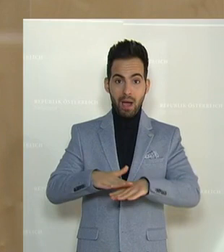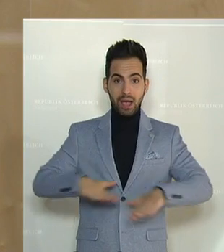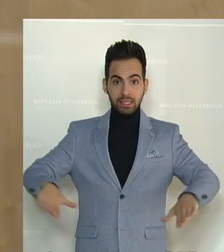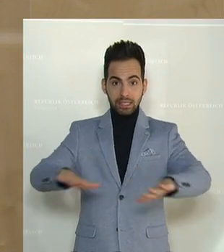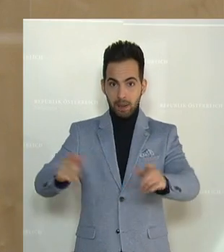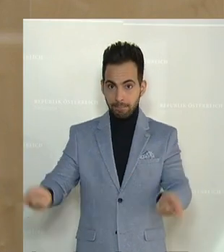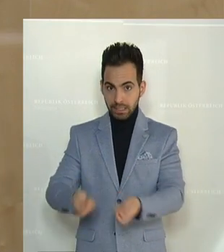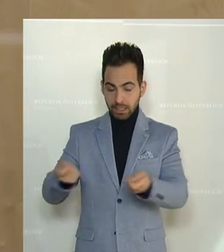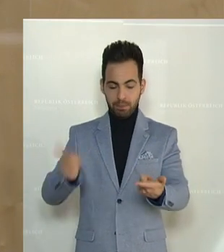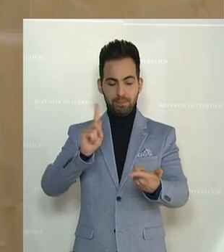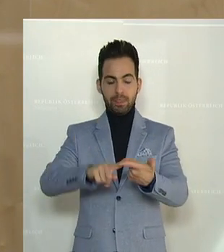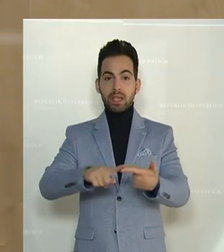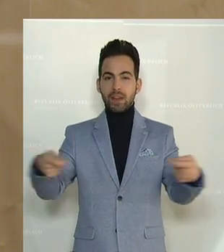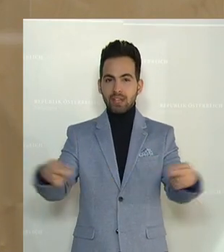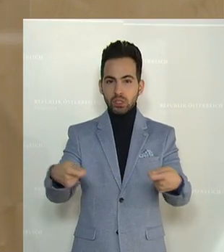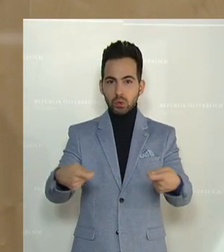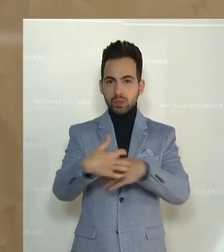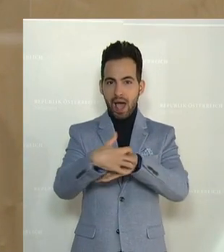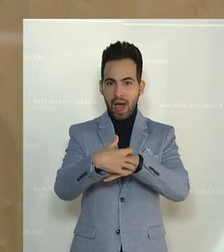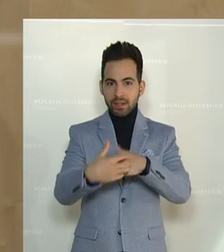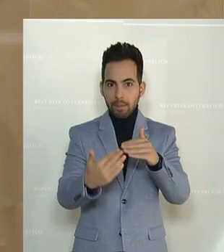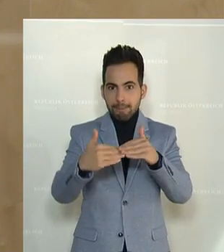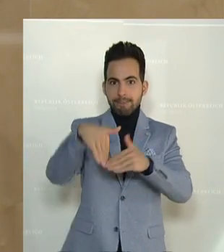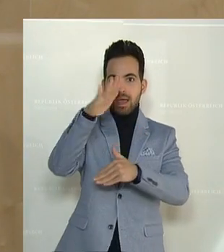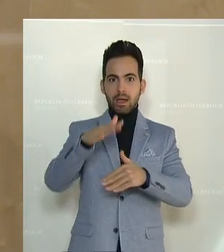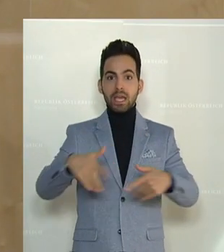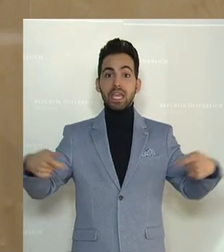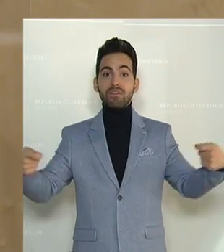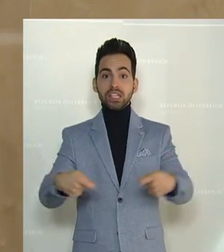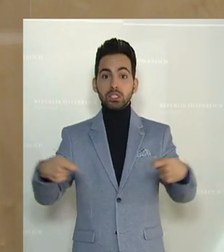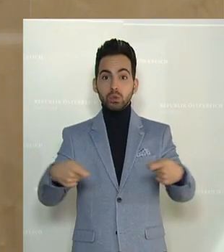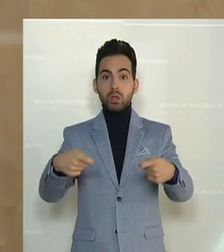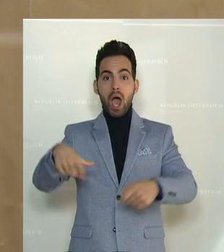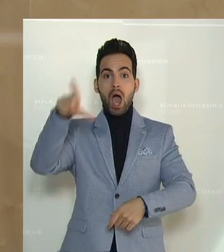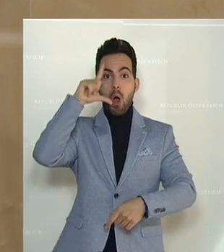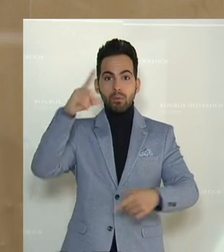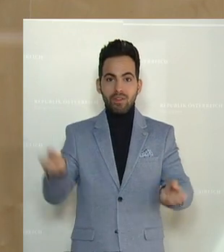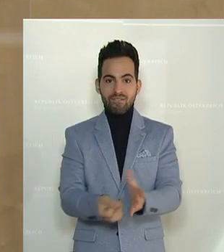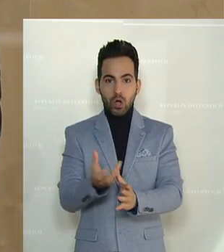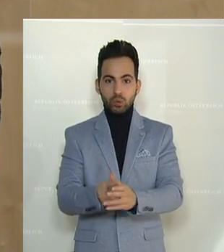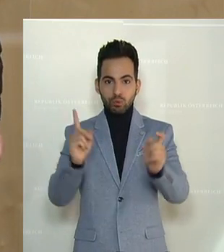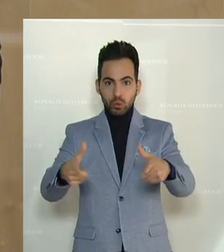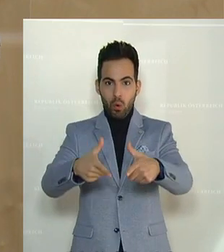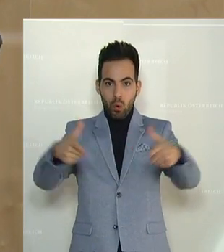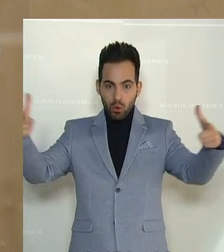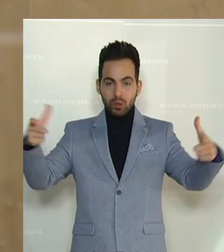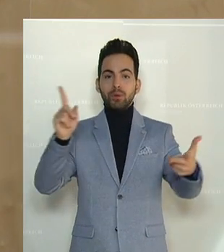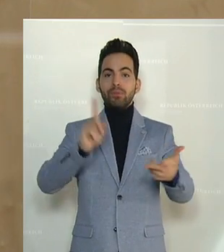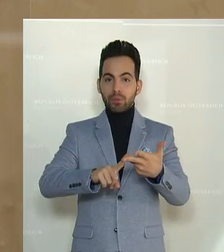weitere Investitionsanreize für ein investitionsgetriebenes Wachstum, eine